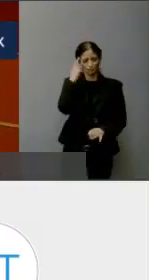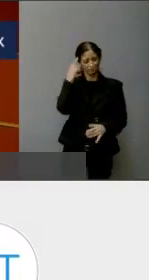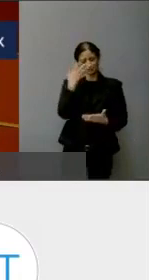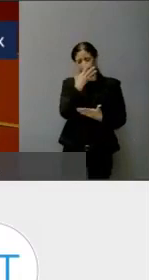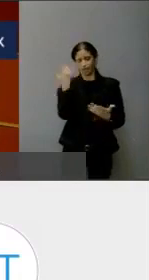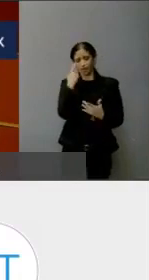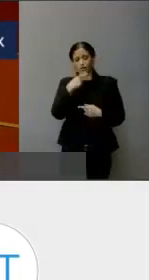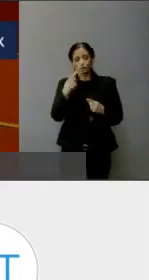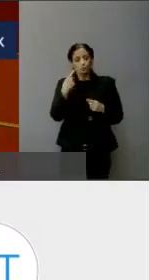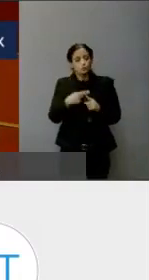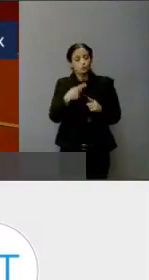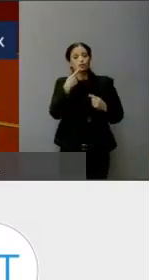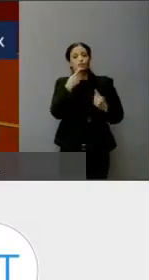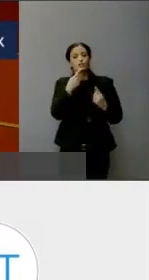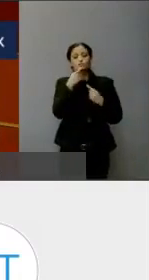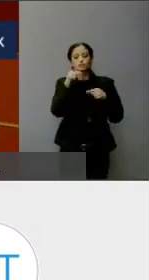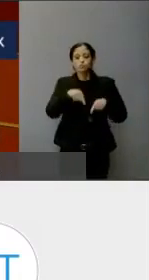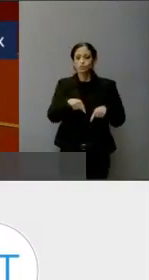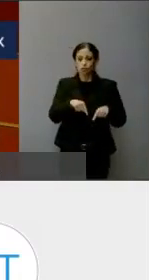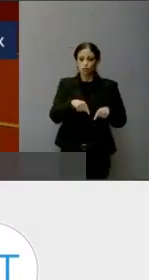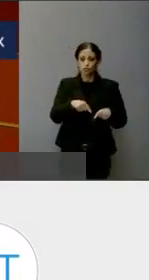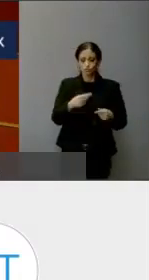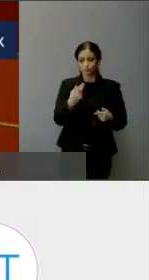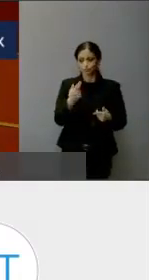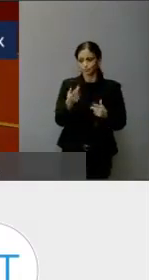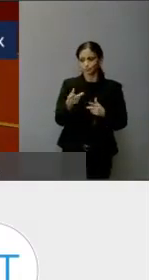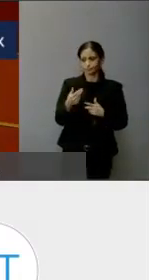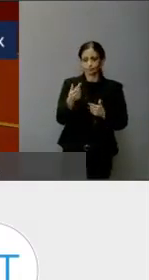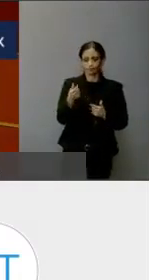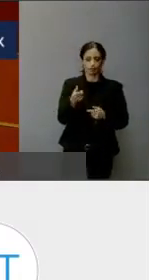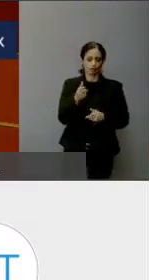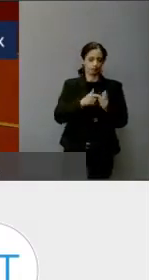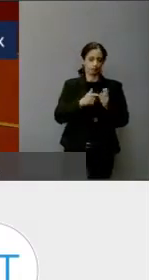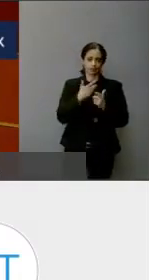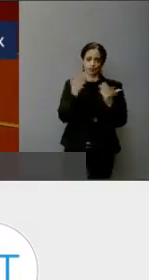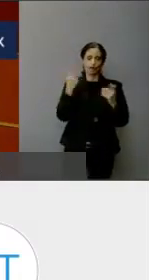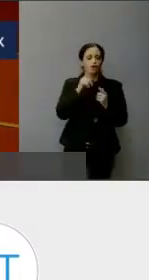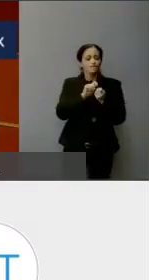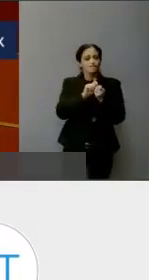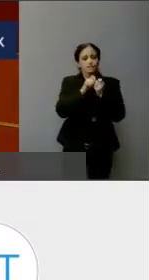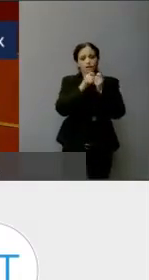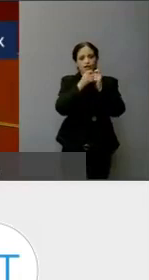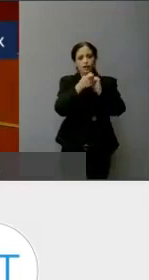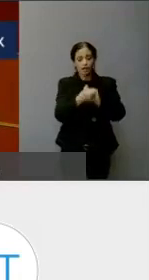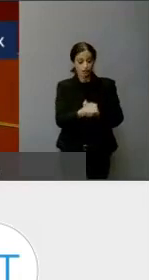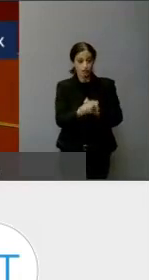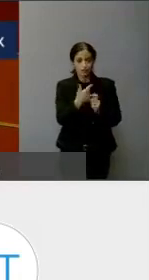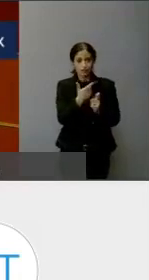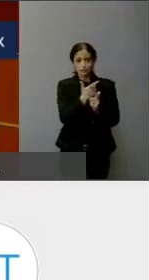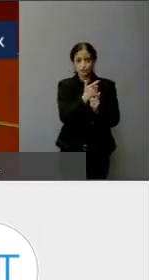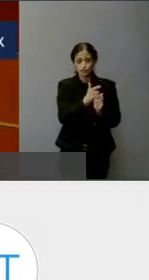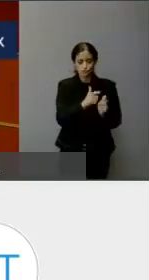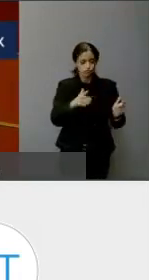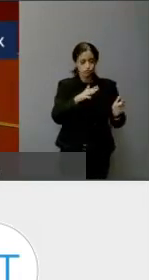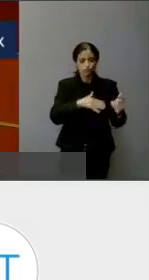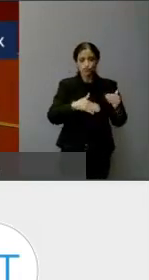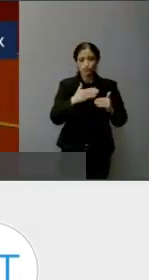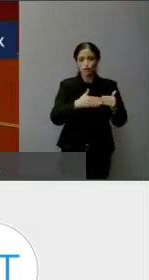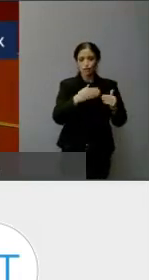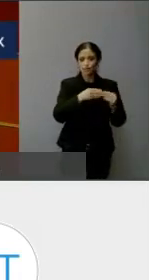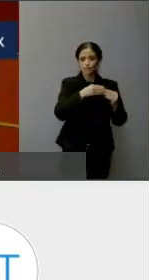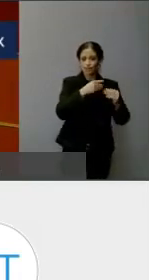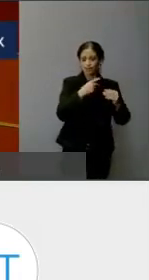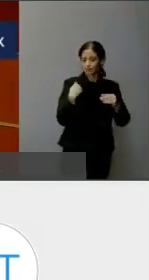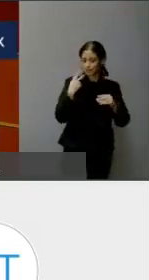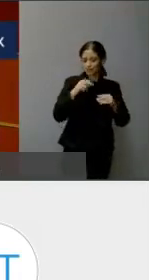di oggi allora perché non si può modificare questa variante che alla più grande cementificazione che la città ricordi negli ultimi 30 anni